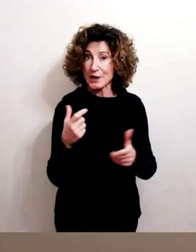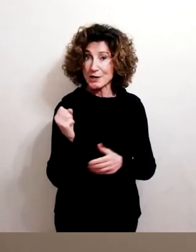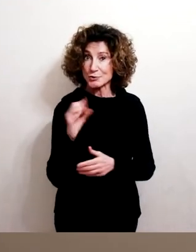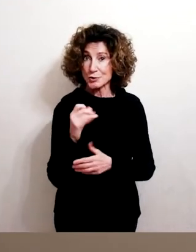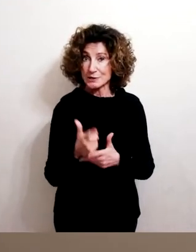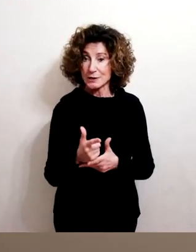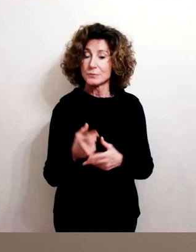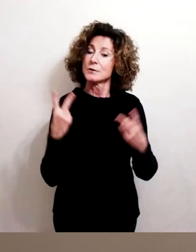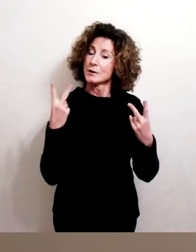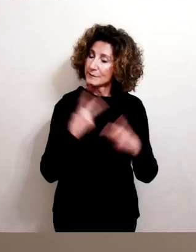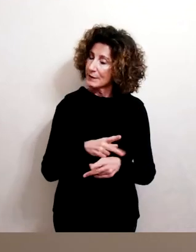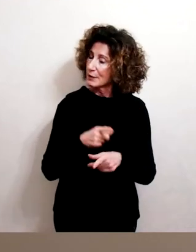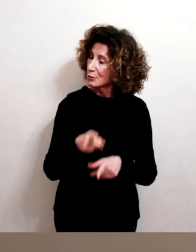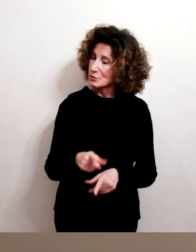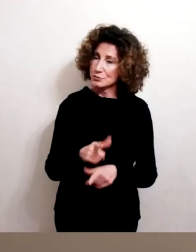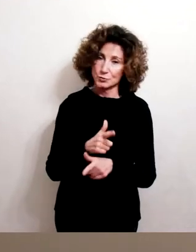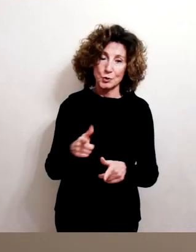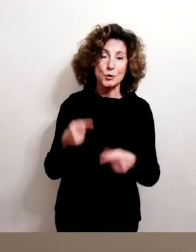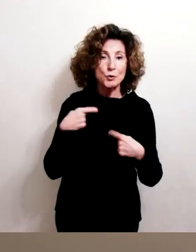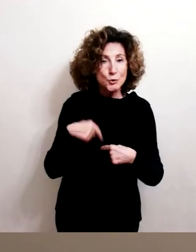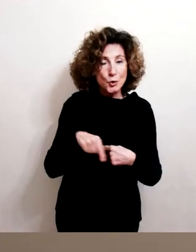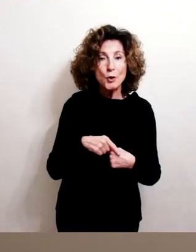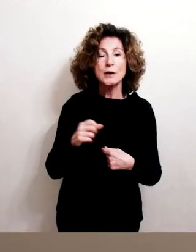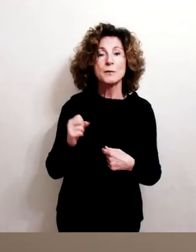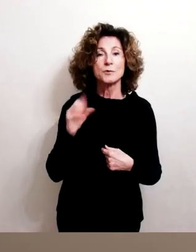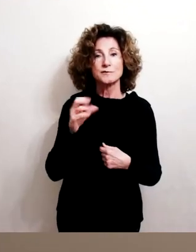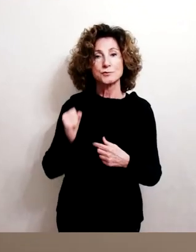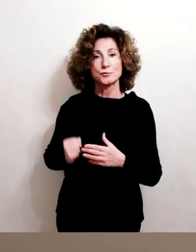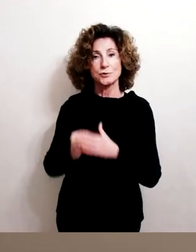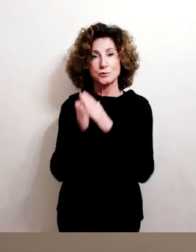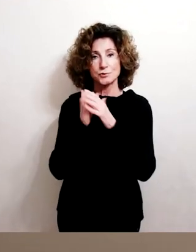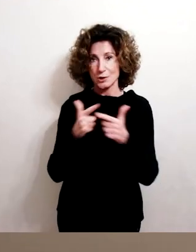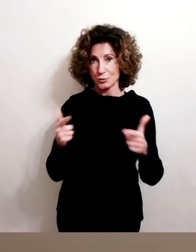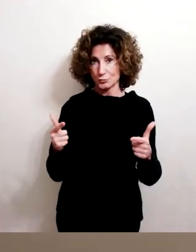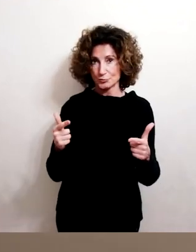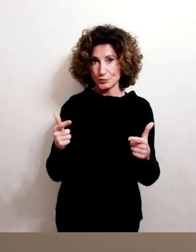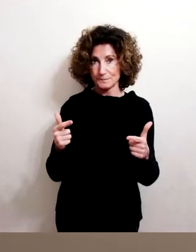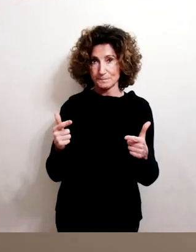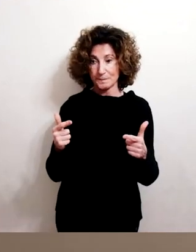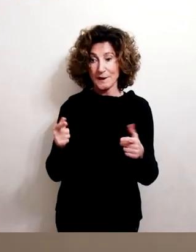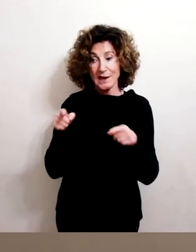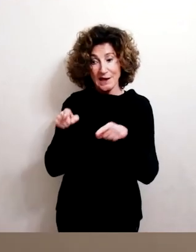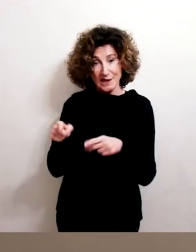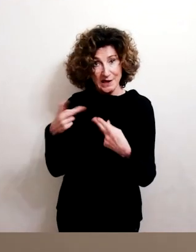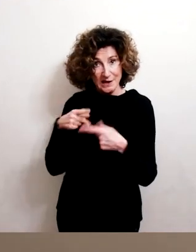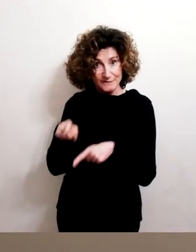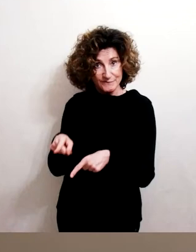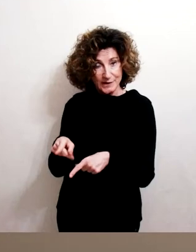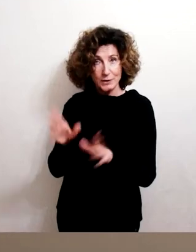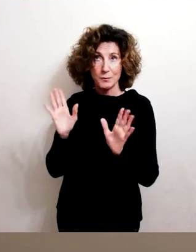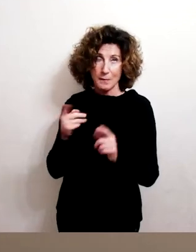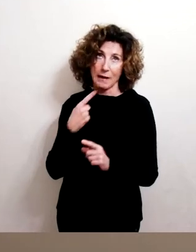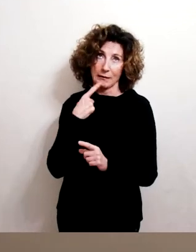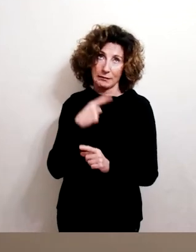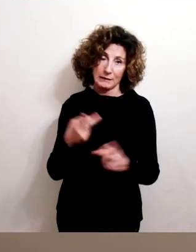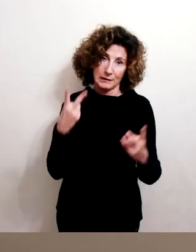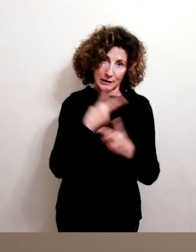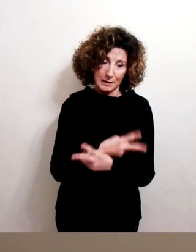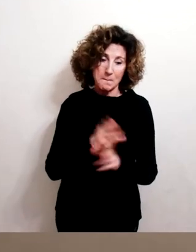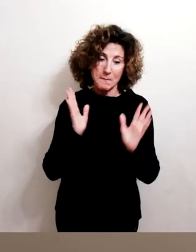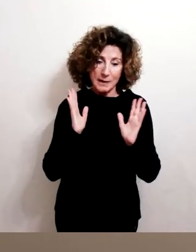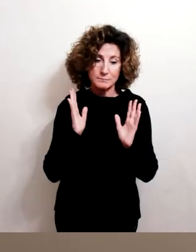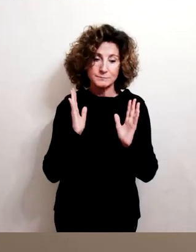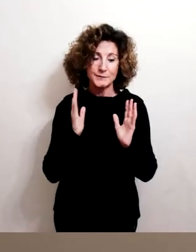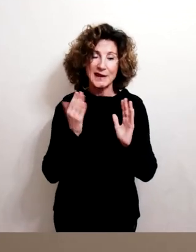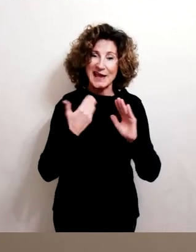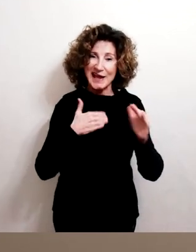assolutamente questo deve essere chiaro cioè non abbiamo docente di sostegno a fronte di questa mancanza va però detto che